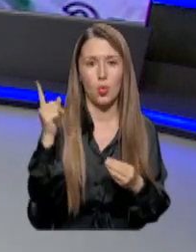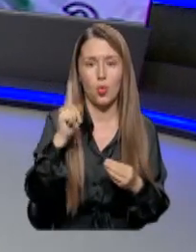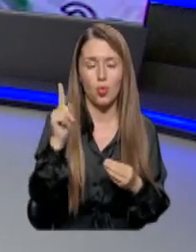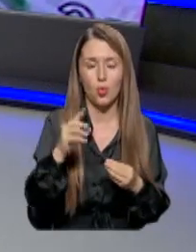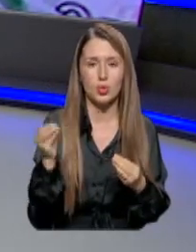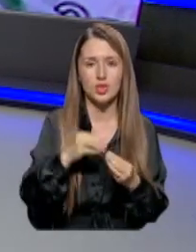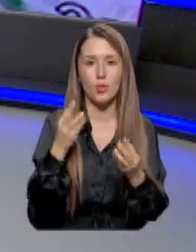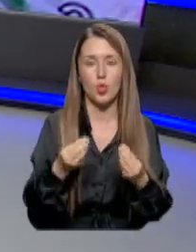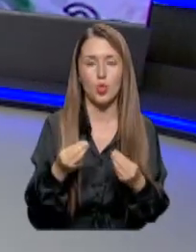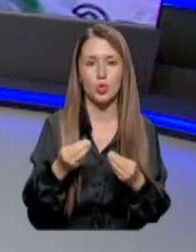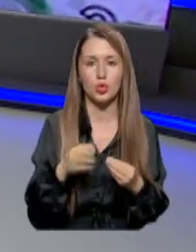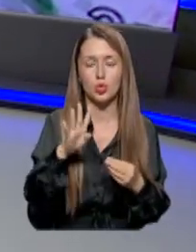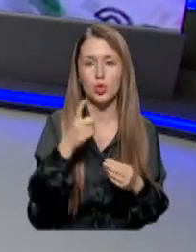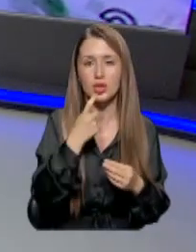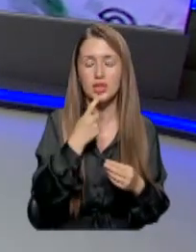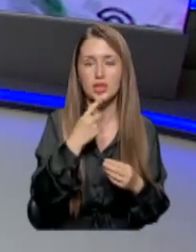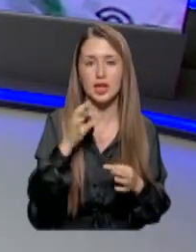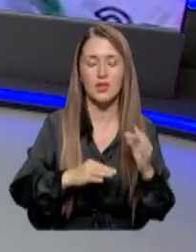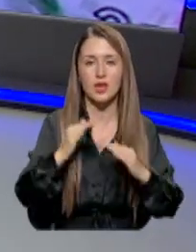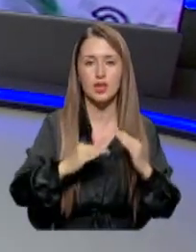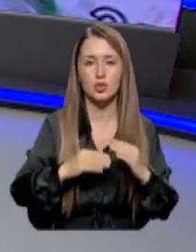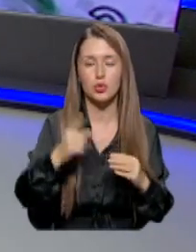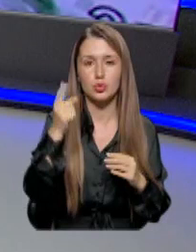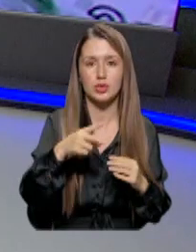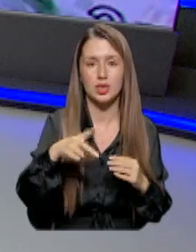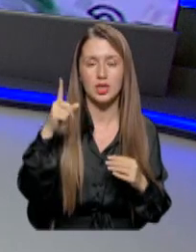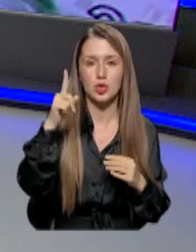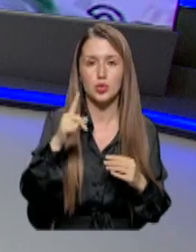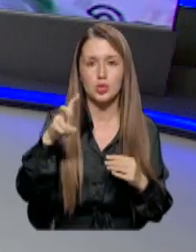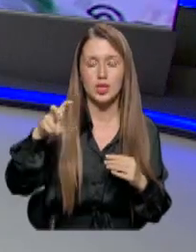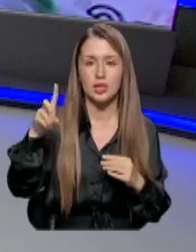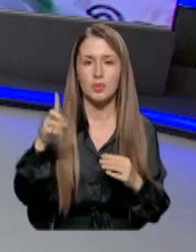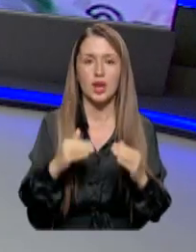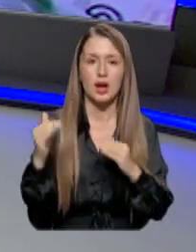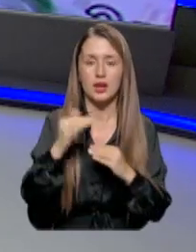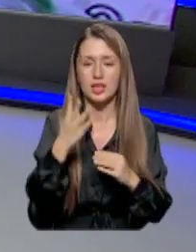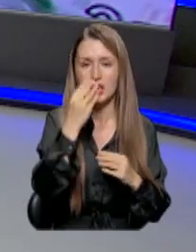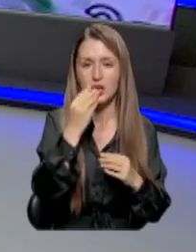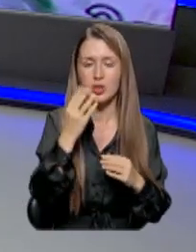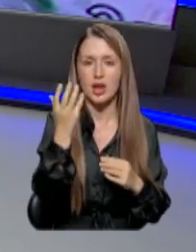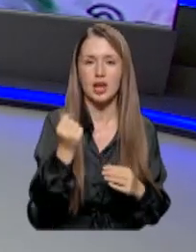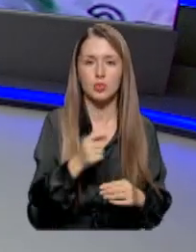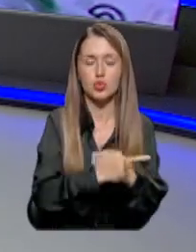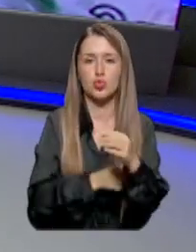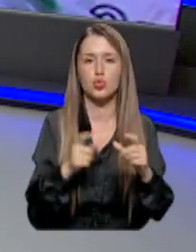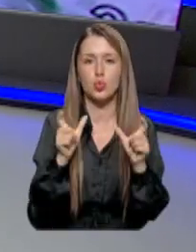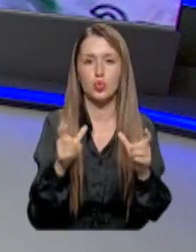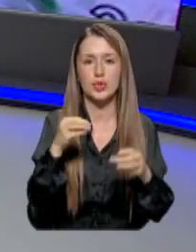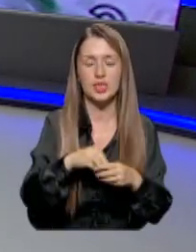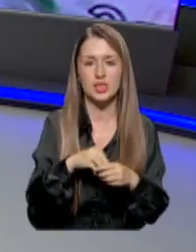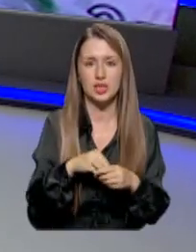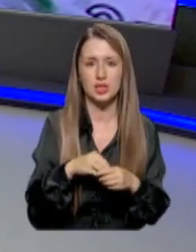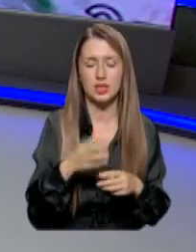yılda enflasyon %181 arttı. Peki ikramiyenin alım gücünün korunabilmesi için